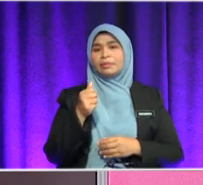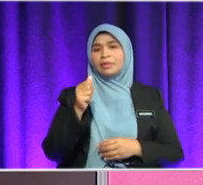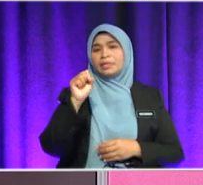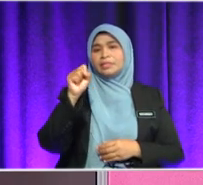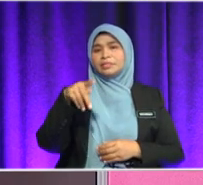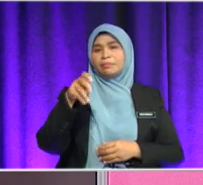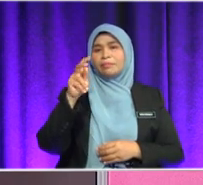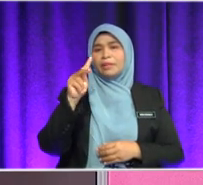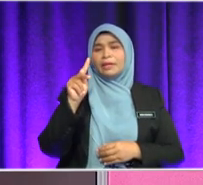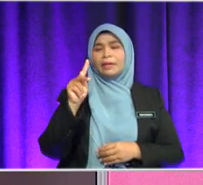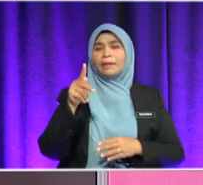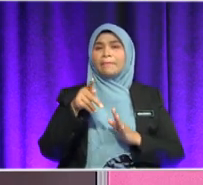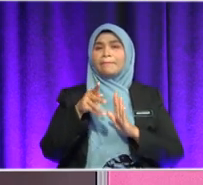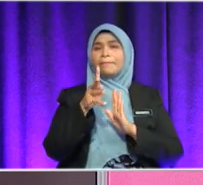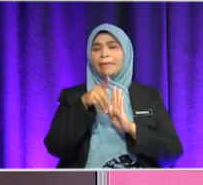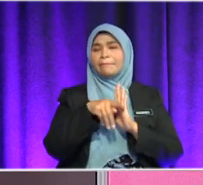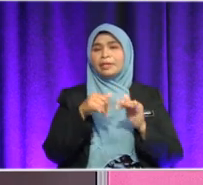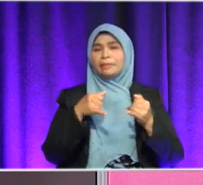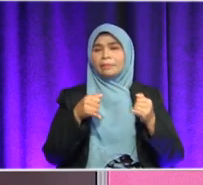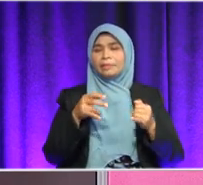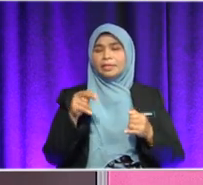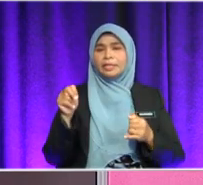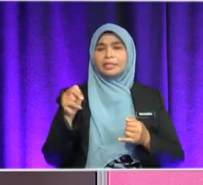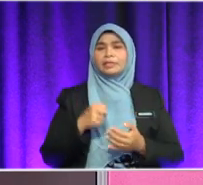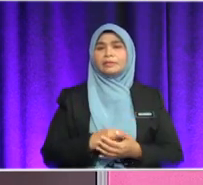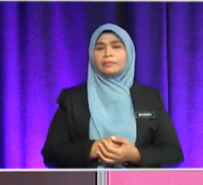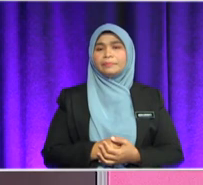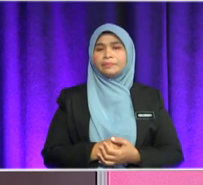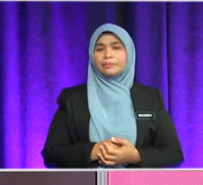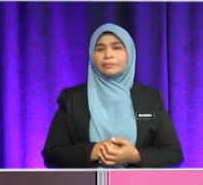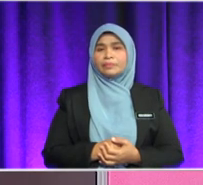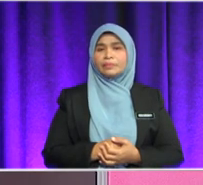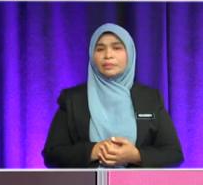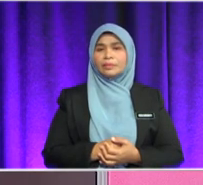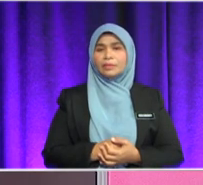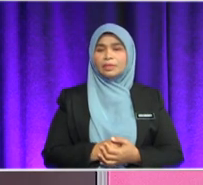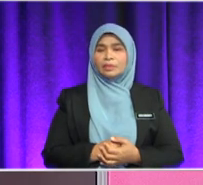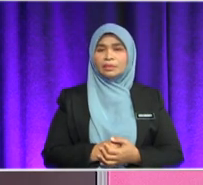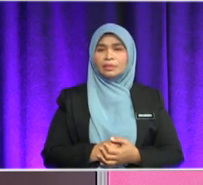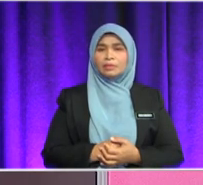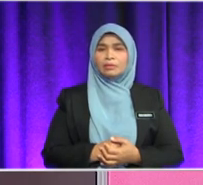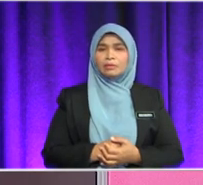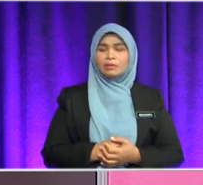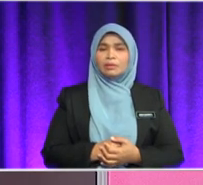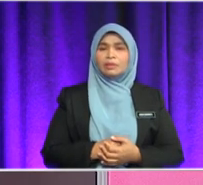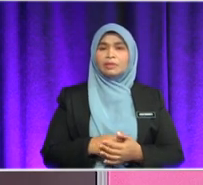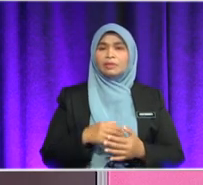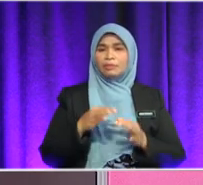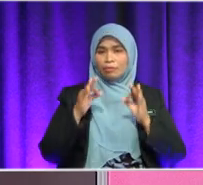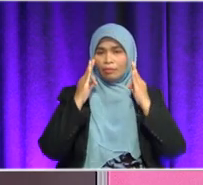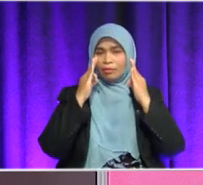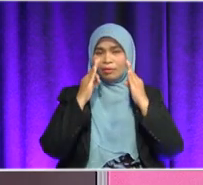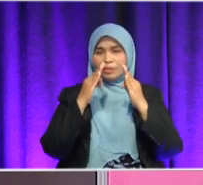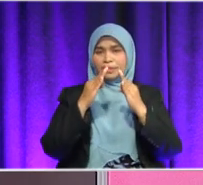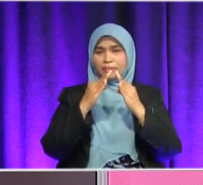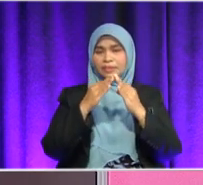dua perbuatan yang boleh membatalkan iman Oke fokus ya Fokus murid-murid semua yang ada di luar